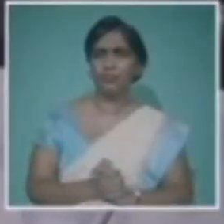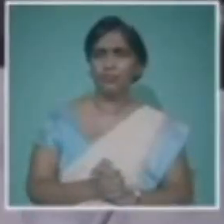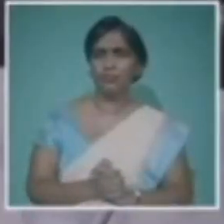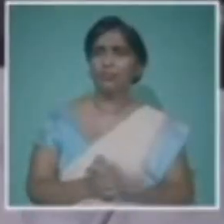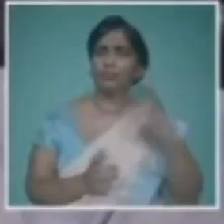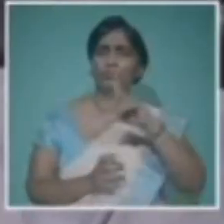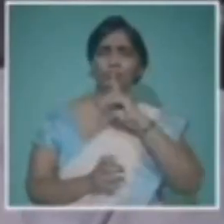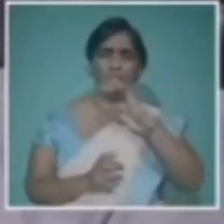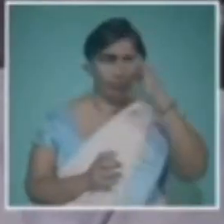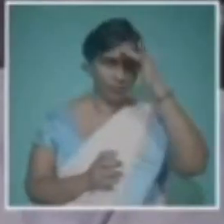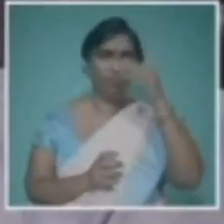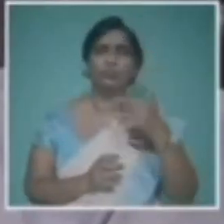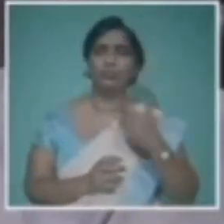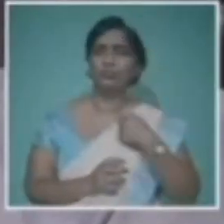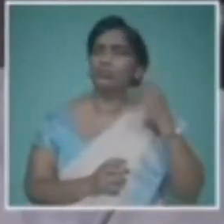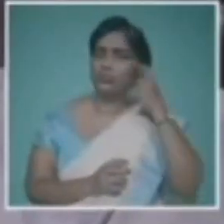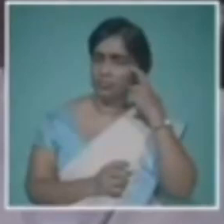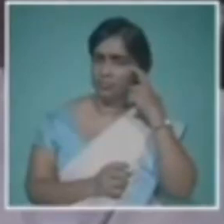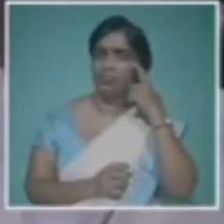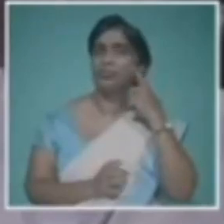නියෝජ්‍ය කතානායකතුමනි, මම හිතන්නේ